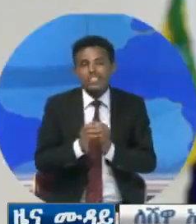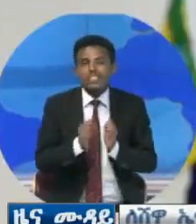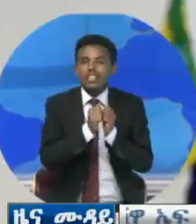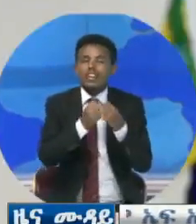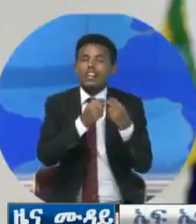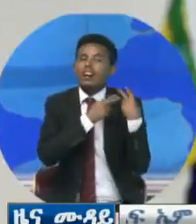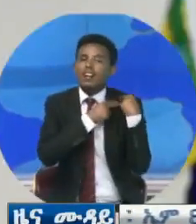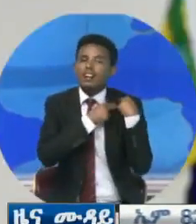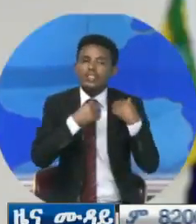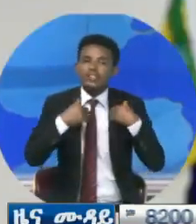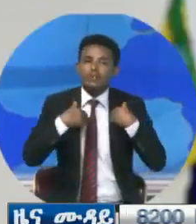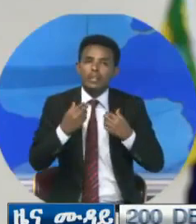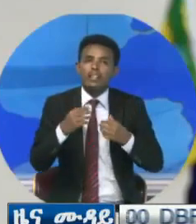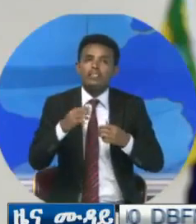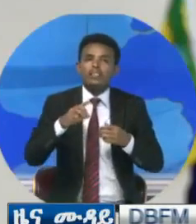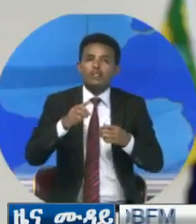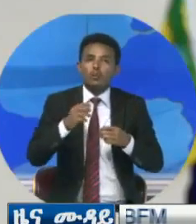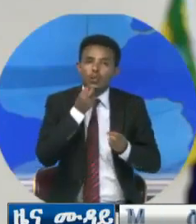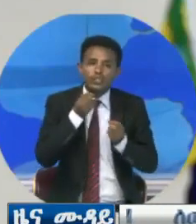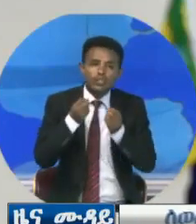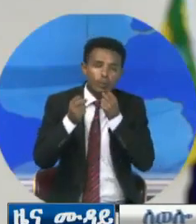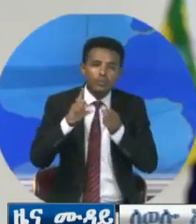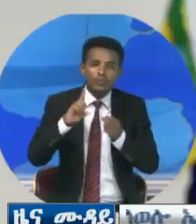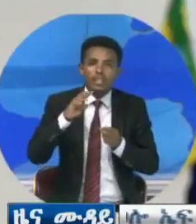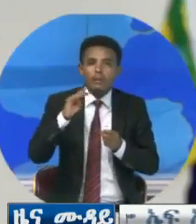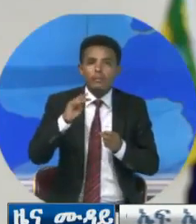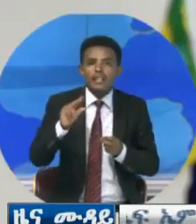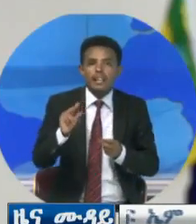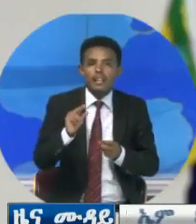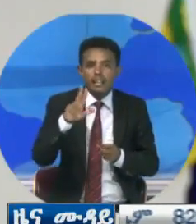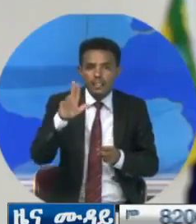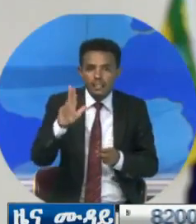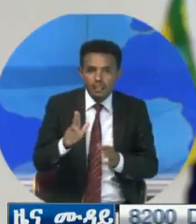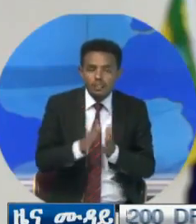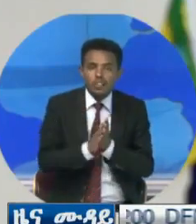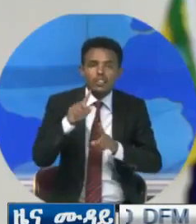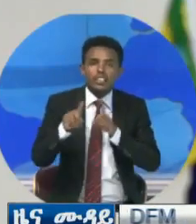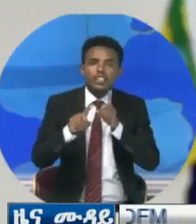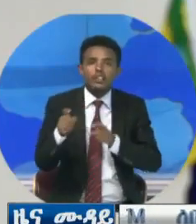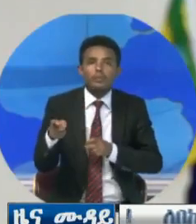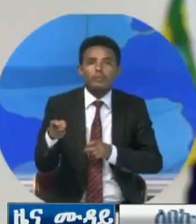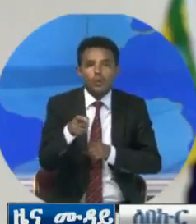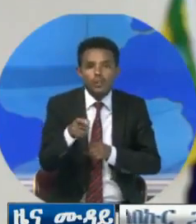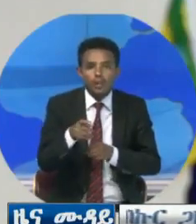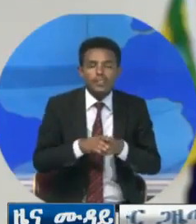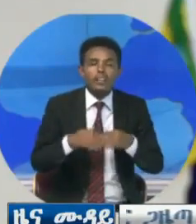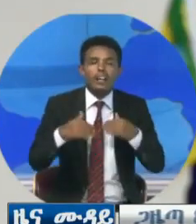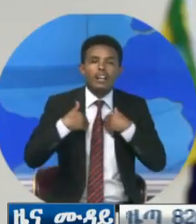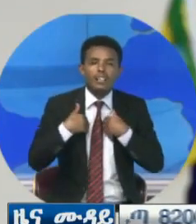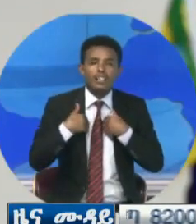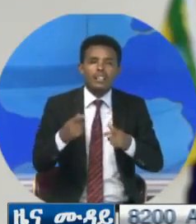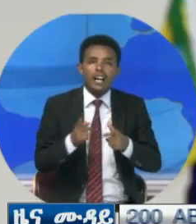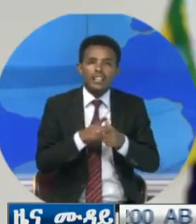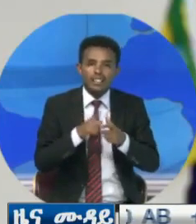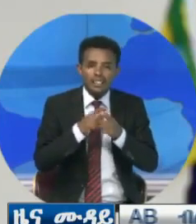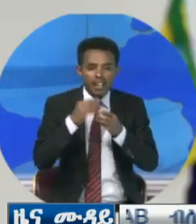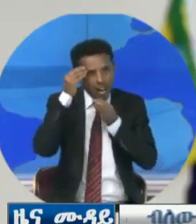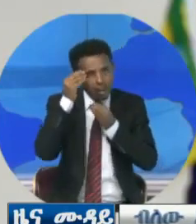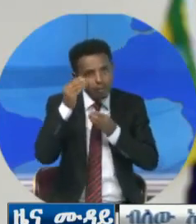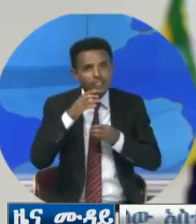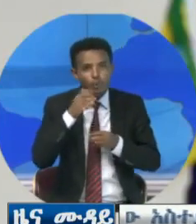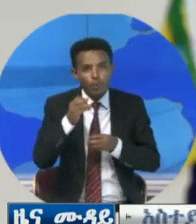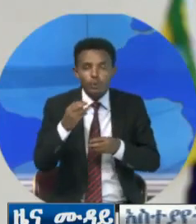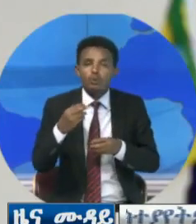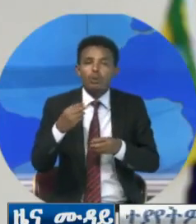ስላለበት በፍትሐብሔርም በወንጀሉም የሚያስጠይቅበትና ተጠያቂ የሚሆንበት ጉዳይ አለ። አንደኛ አለማሳወቁ ወይም